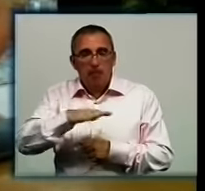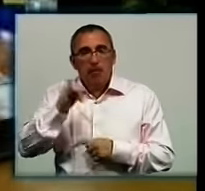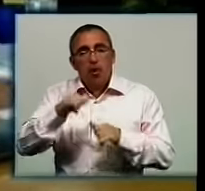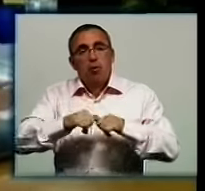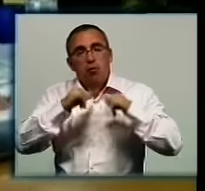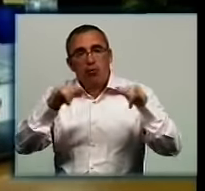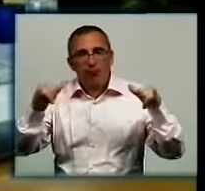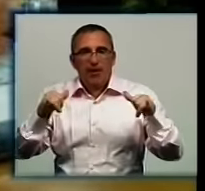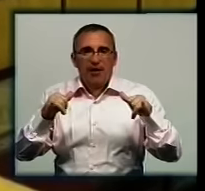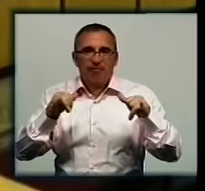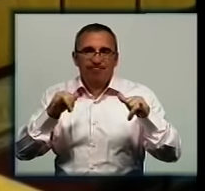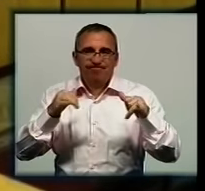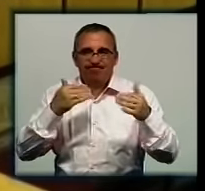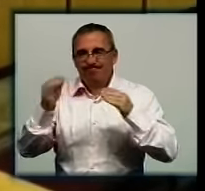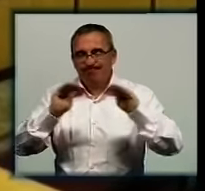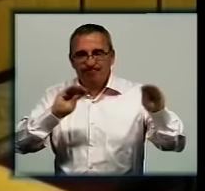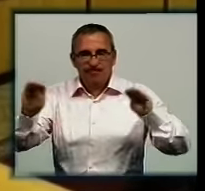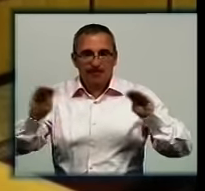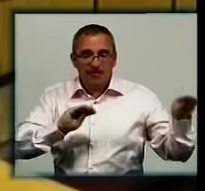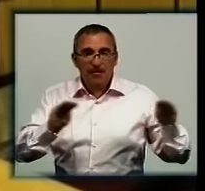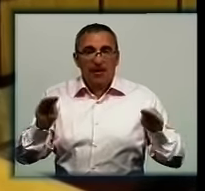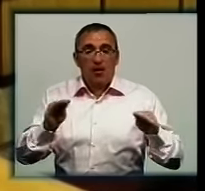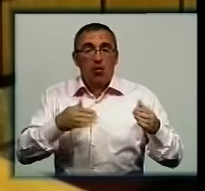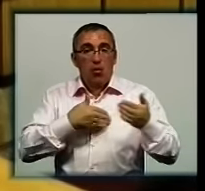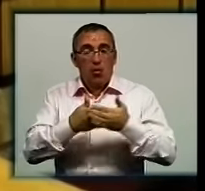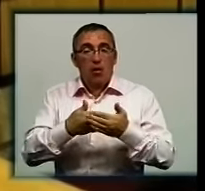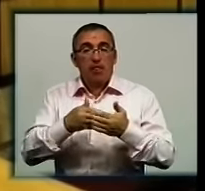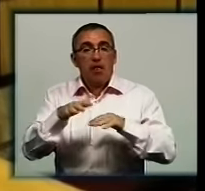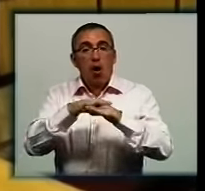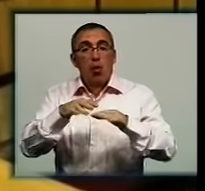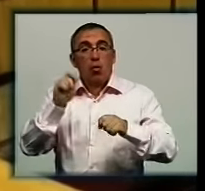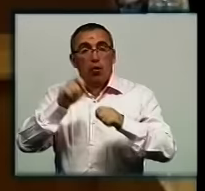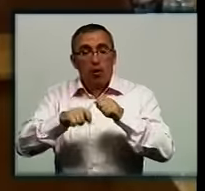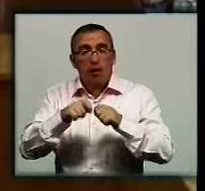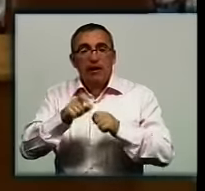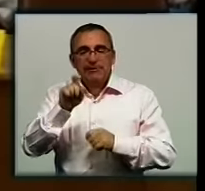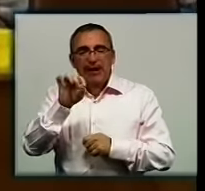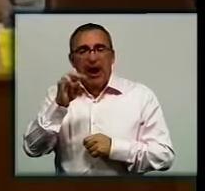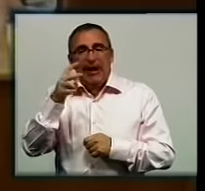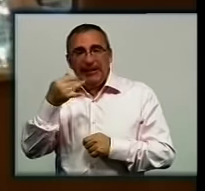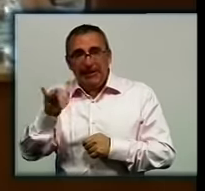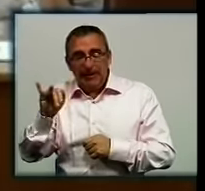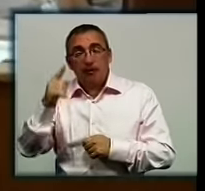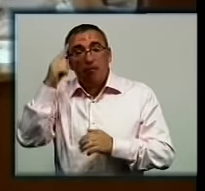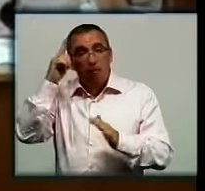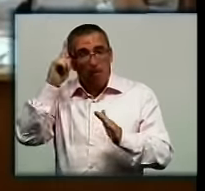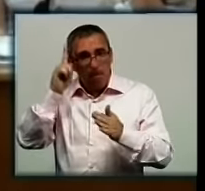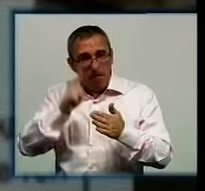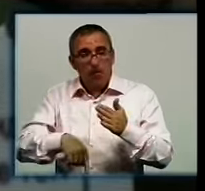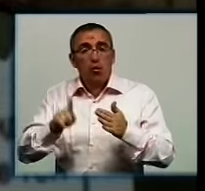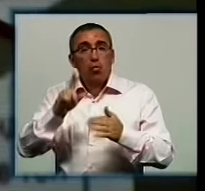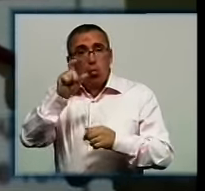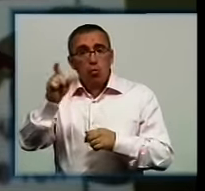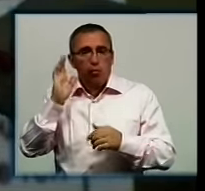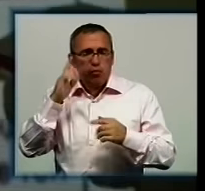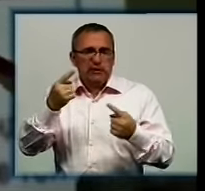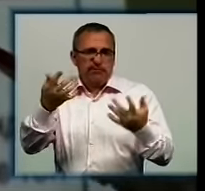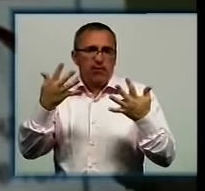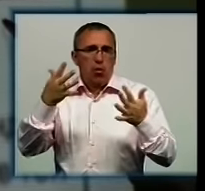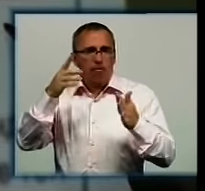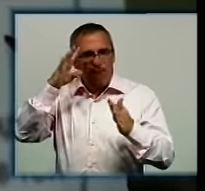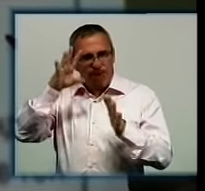розвивати інфраструктуру. Координатор громадського руху «Народний контроль» Віталій Загайний впевнений, люди почнуть робити свідомий вибір